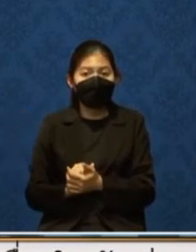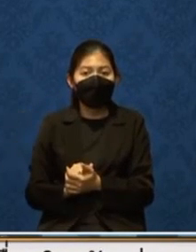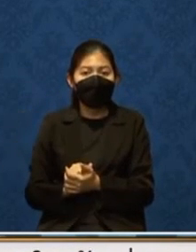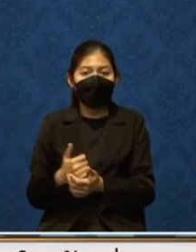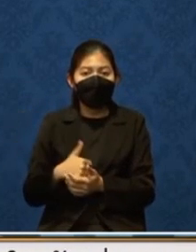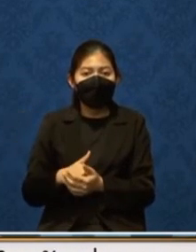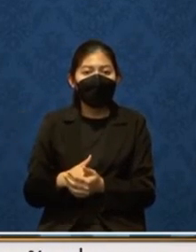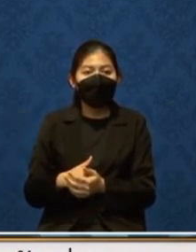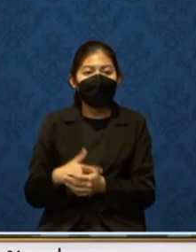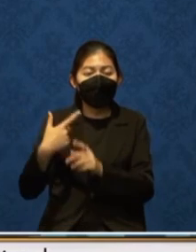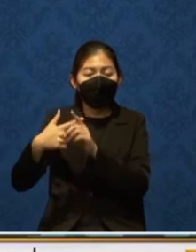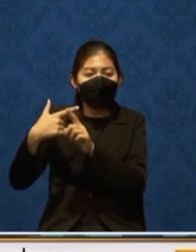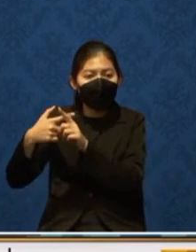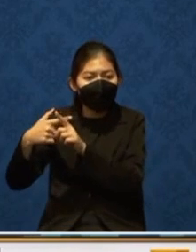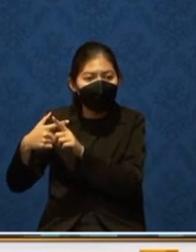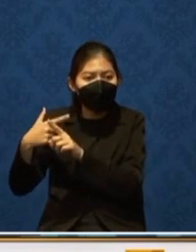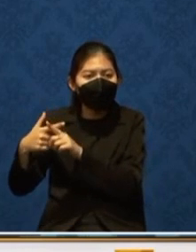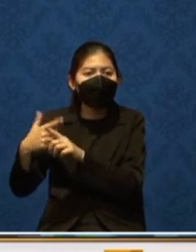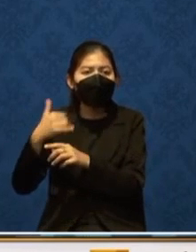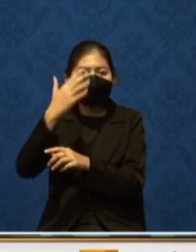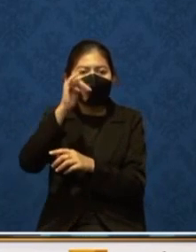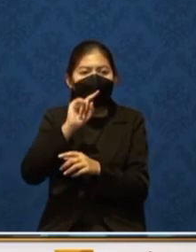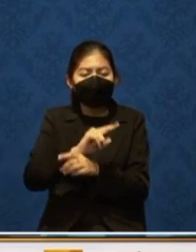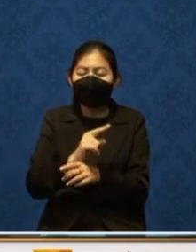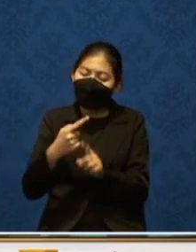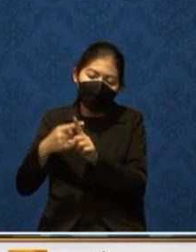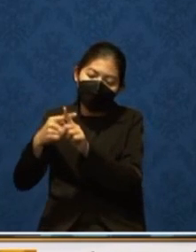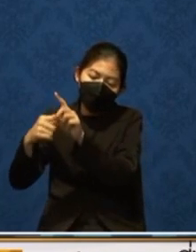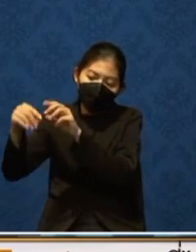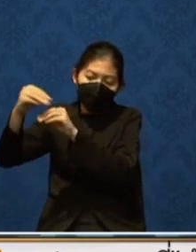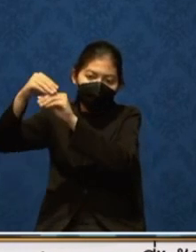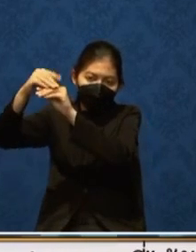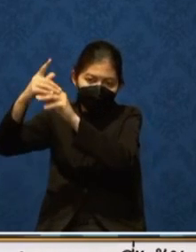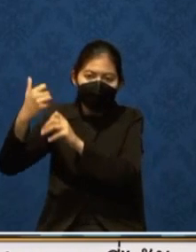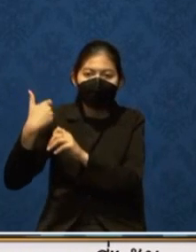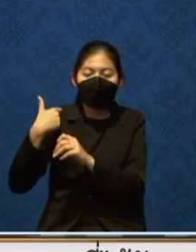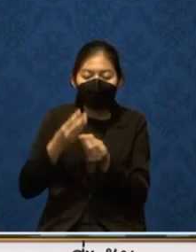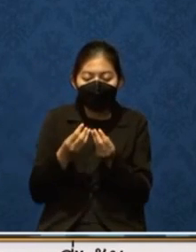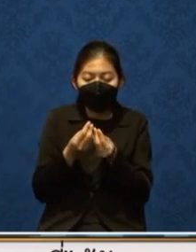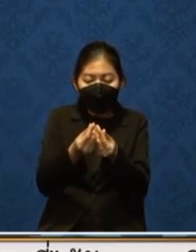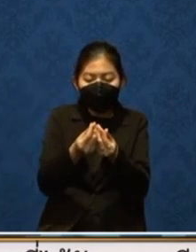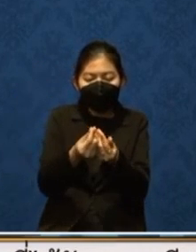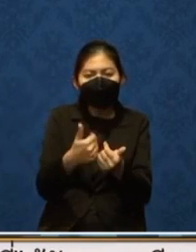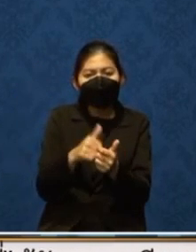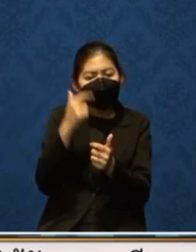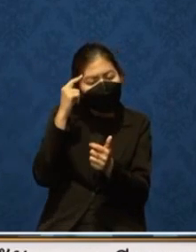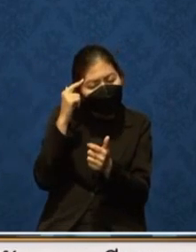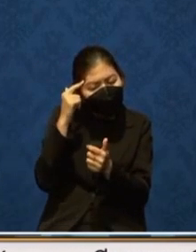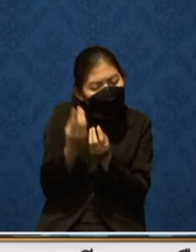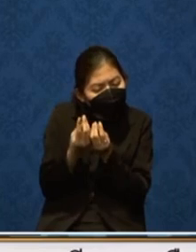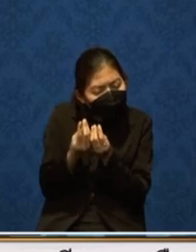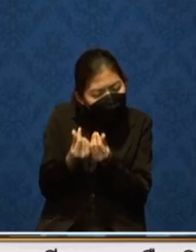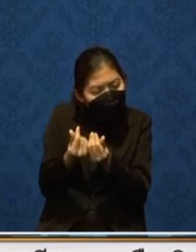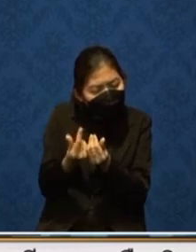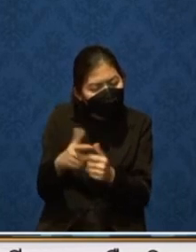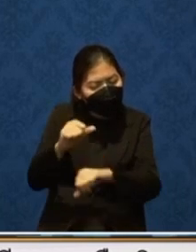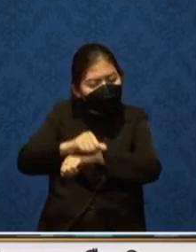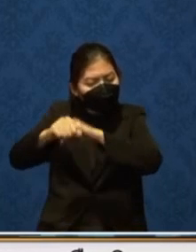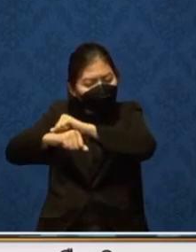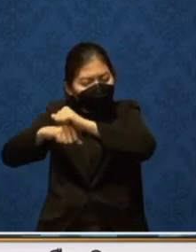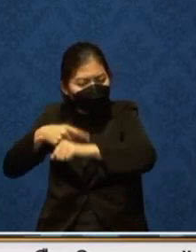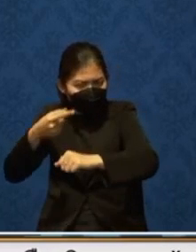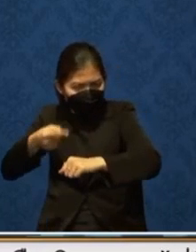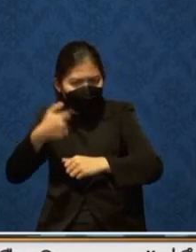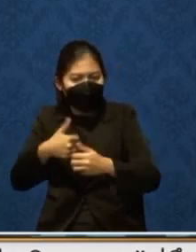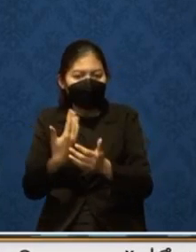plus plus นะครับบละเอีดเพอก่อสร้างจิ ค